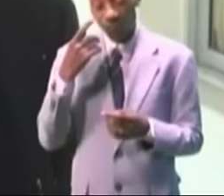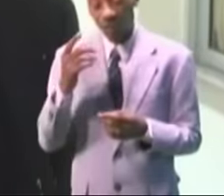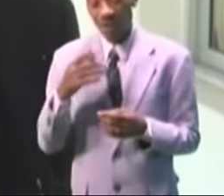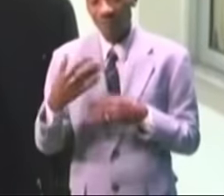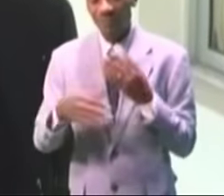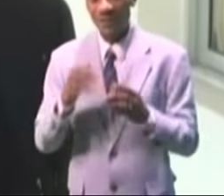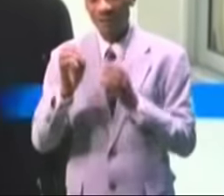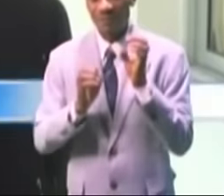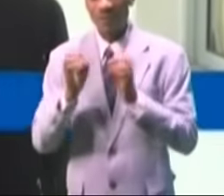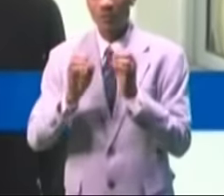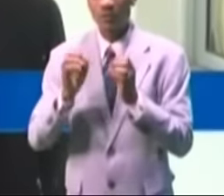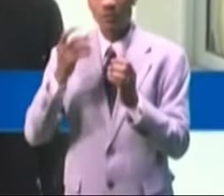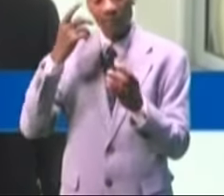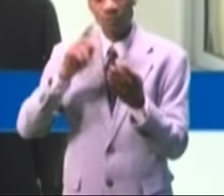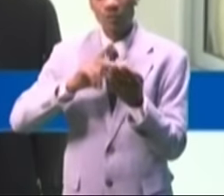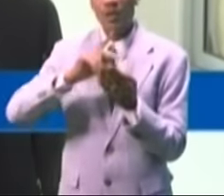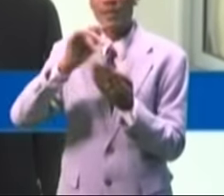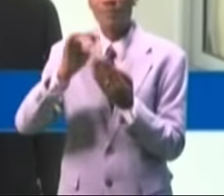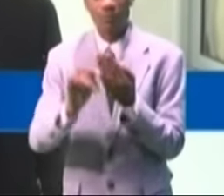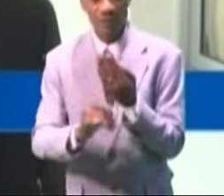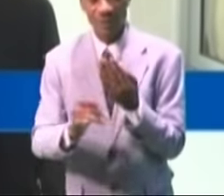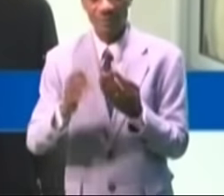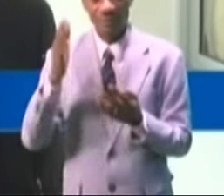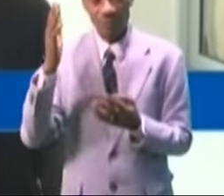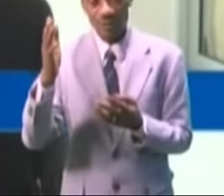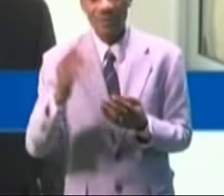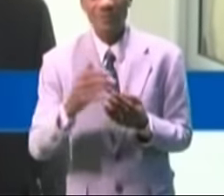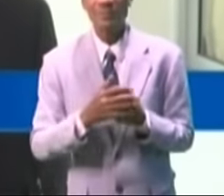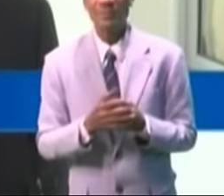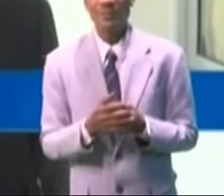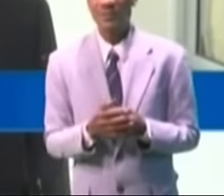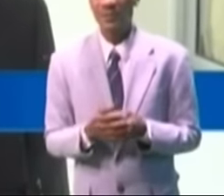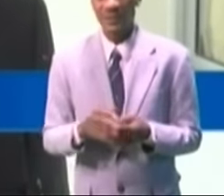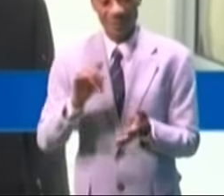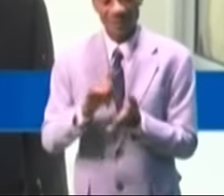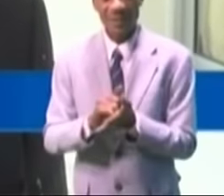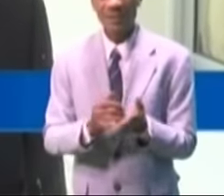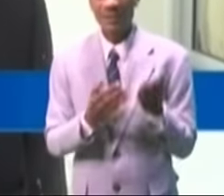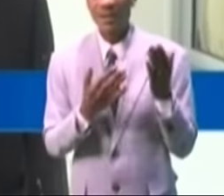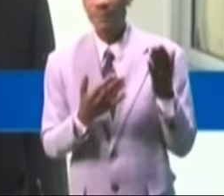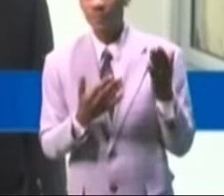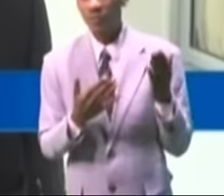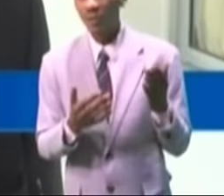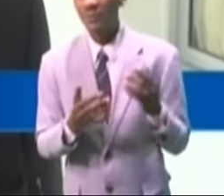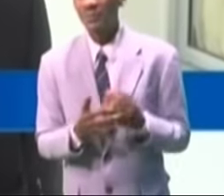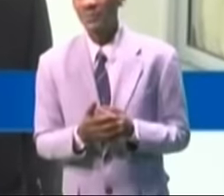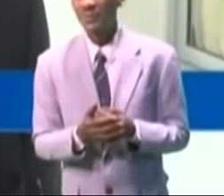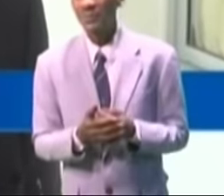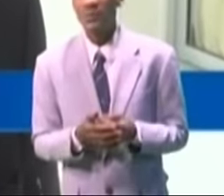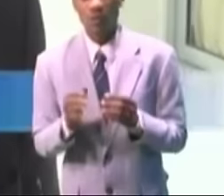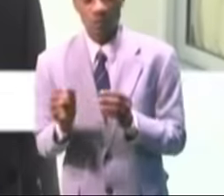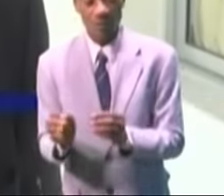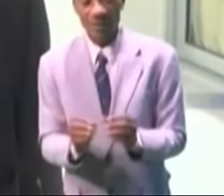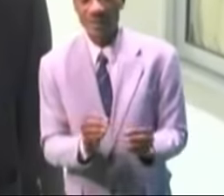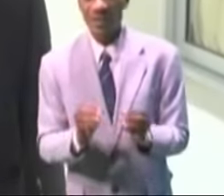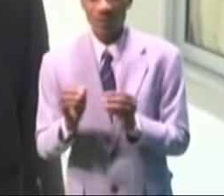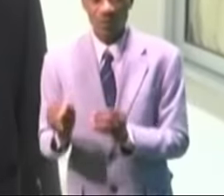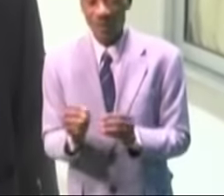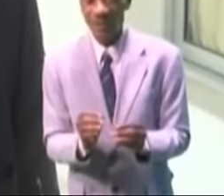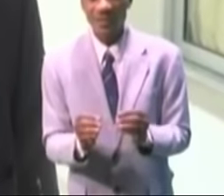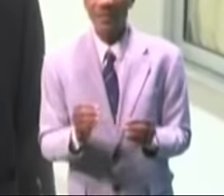était important pour le comité de pilotage qui se réunit ici de pouvoir faire le point sur les activités qui ont été menées et valider le plan de travail à